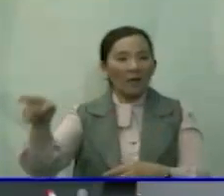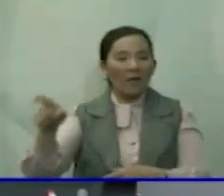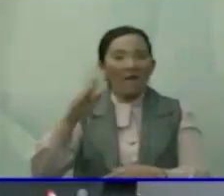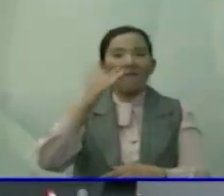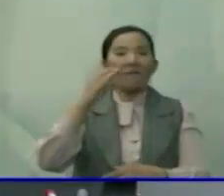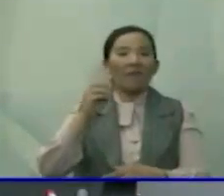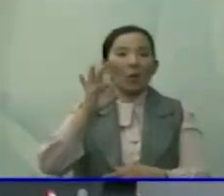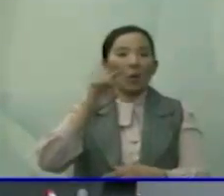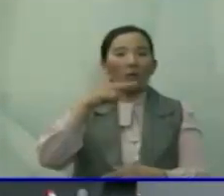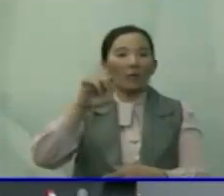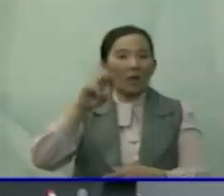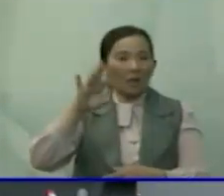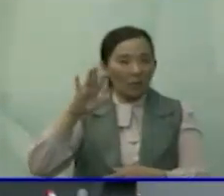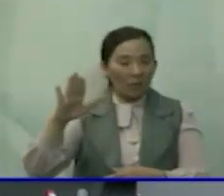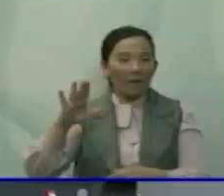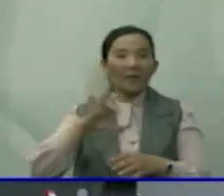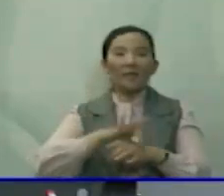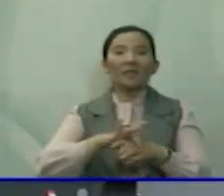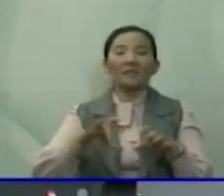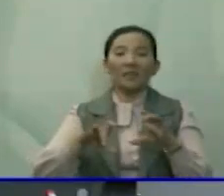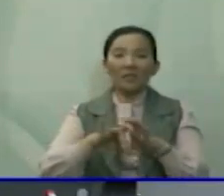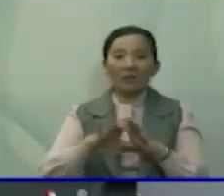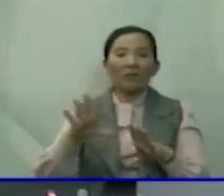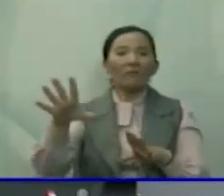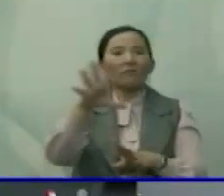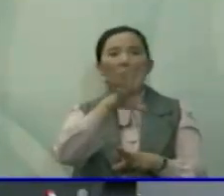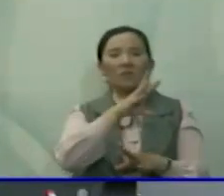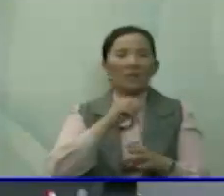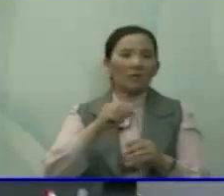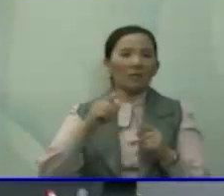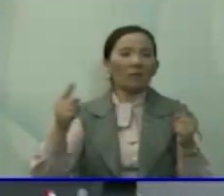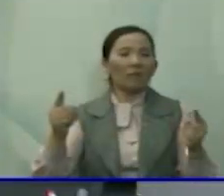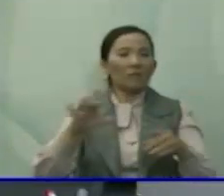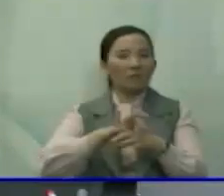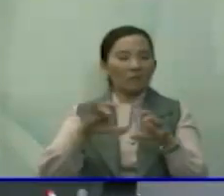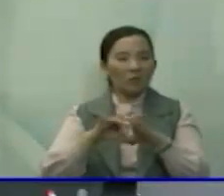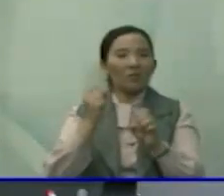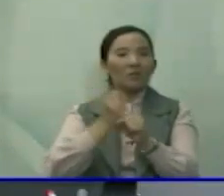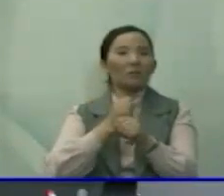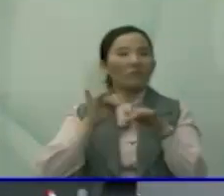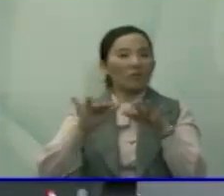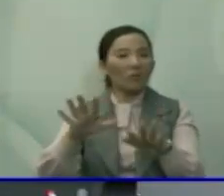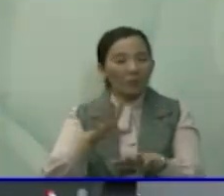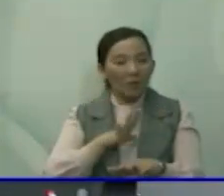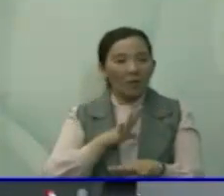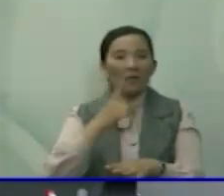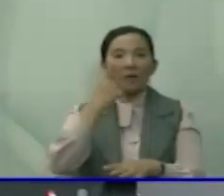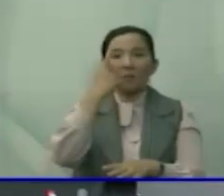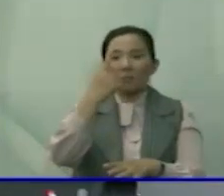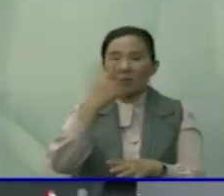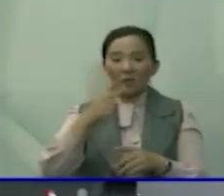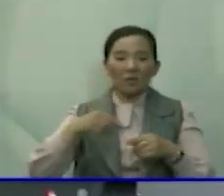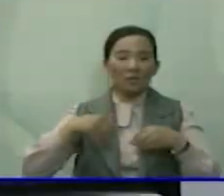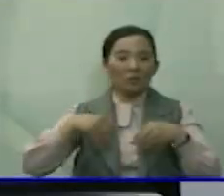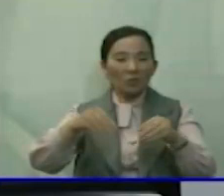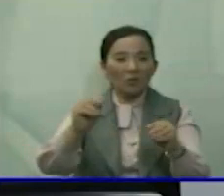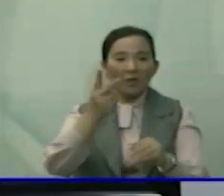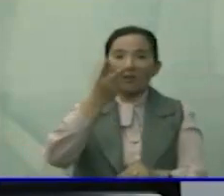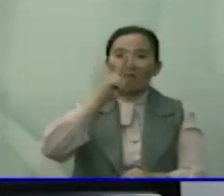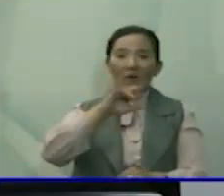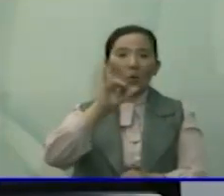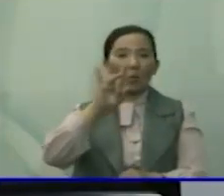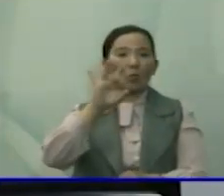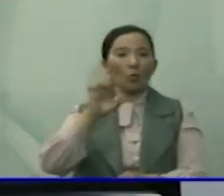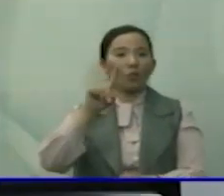крестьяне применяли севооборот и за сезон они собирали по два урожая вы можете